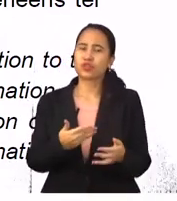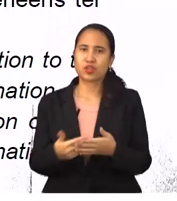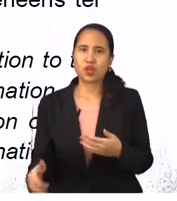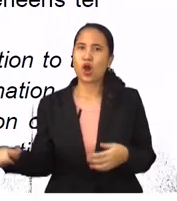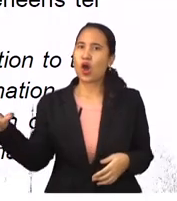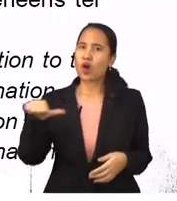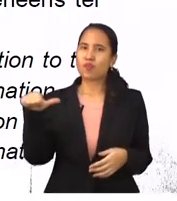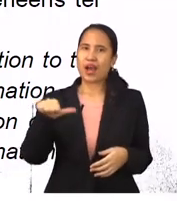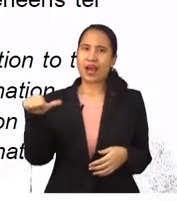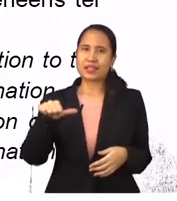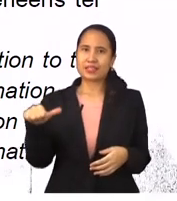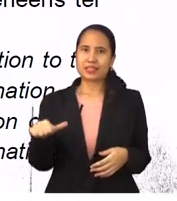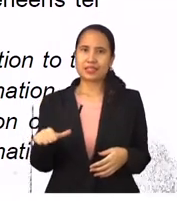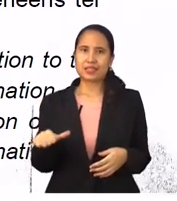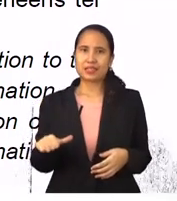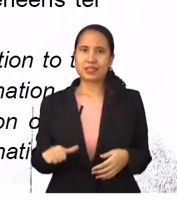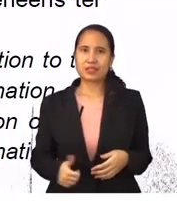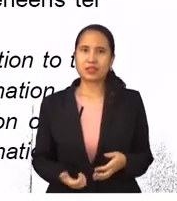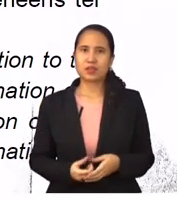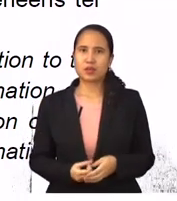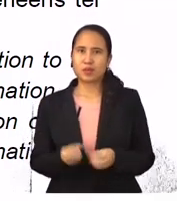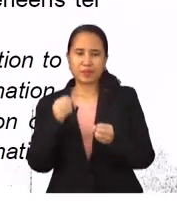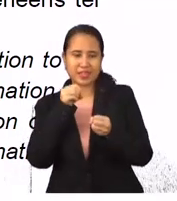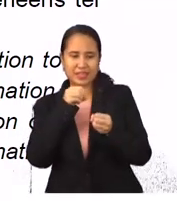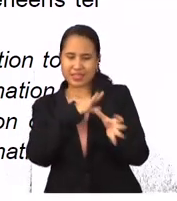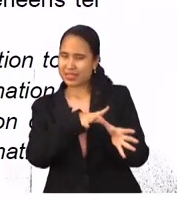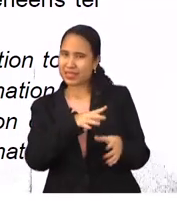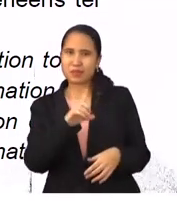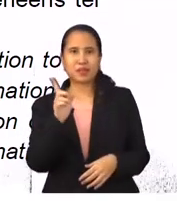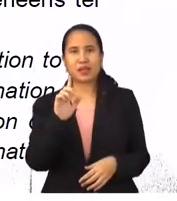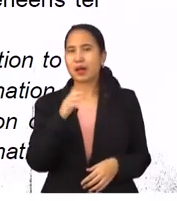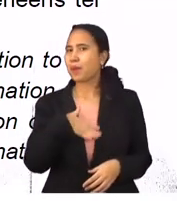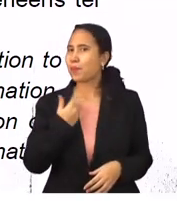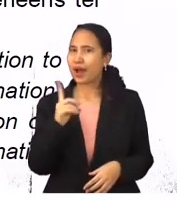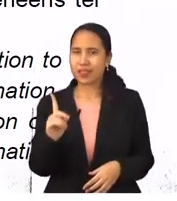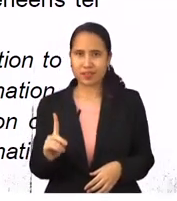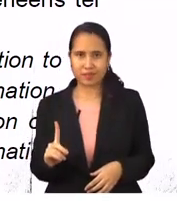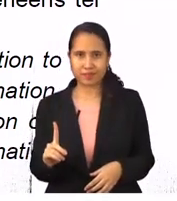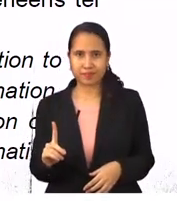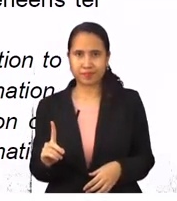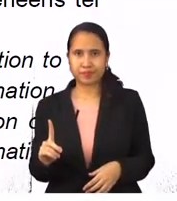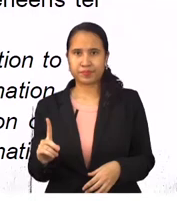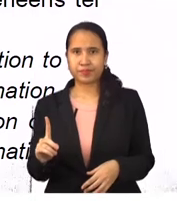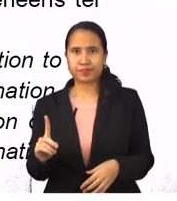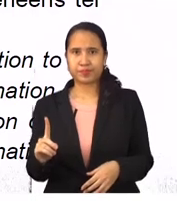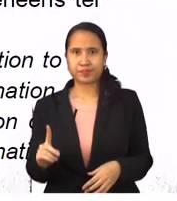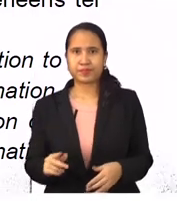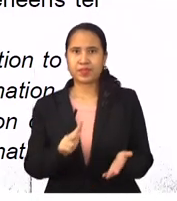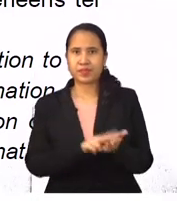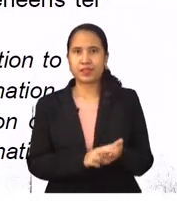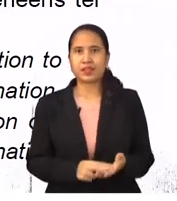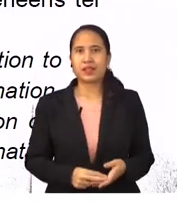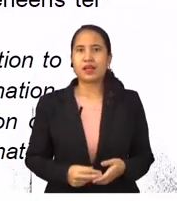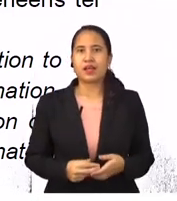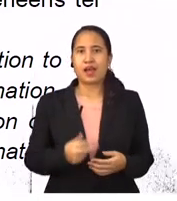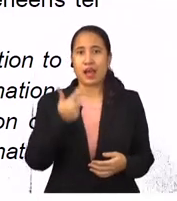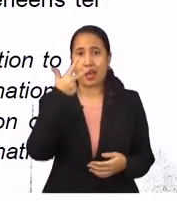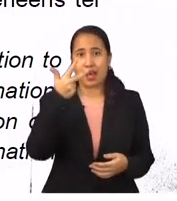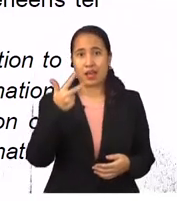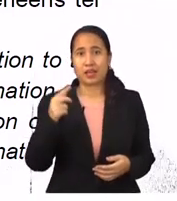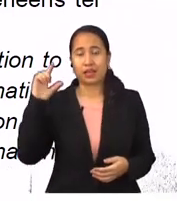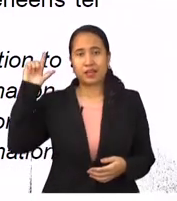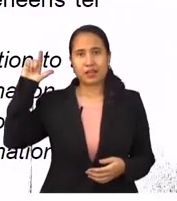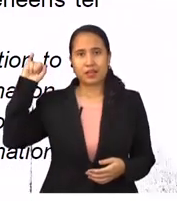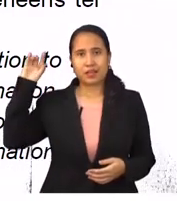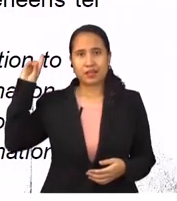enige andere status gediscrimineerd worden. In artikel 8 lid 1 van de grondwet wordt tot uitdrukking gebracht